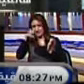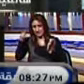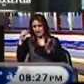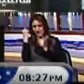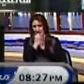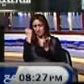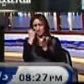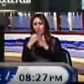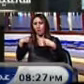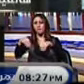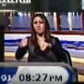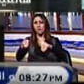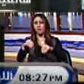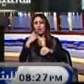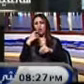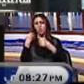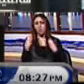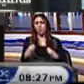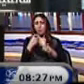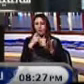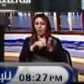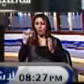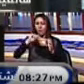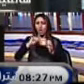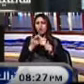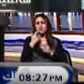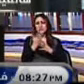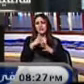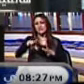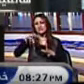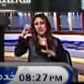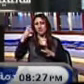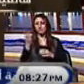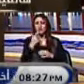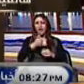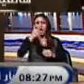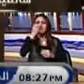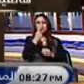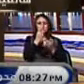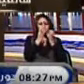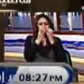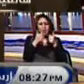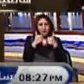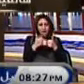او ان هو يحدد صلاحيتها من عدمه. وفي فئه كبيره جدا من المستهلكين بتستهلك هذه اللحوم، واحنا من